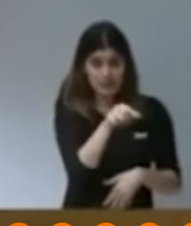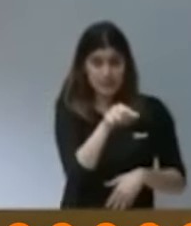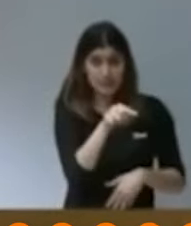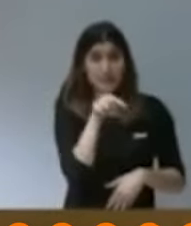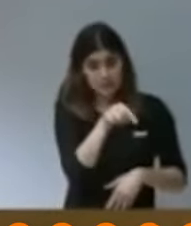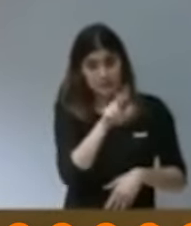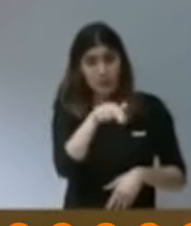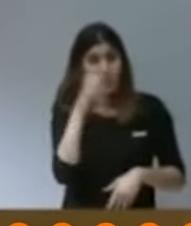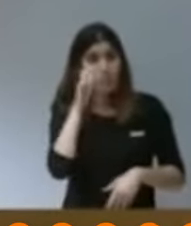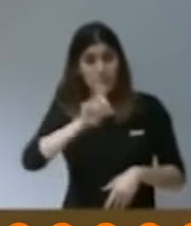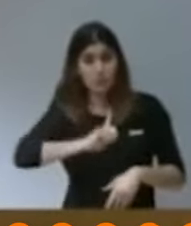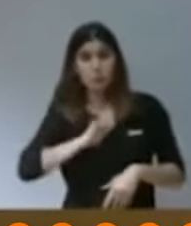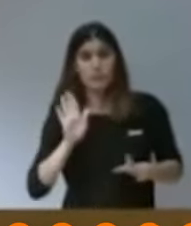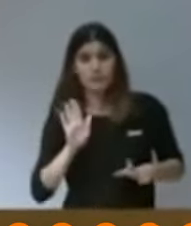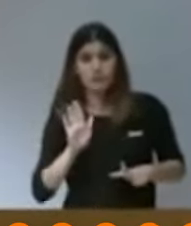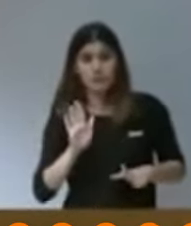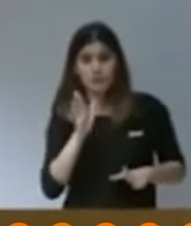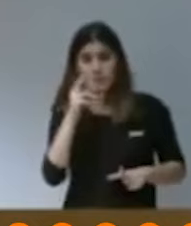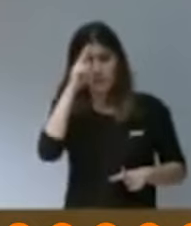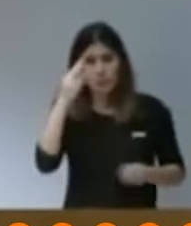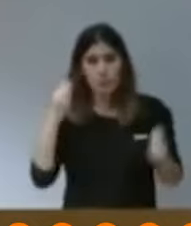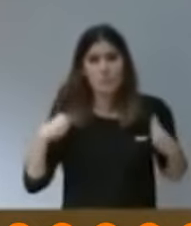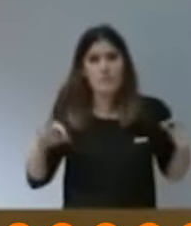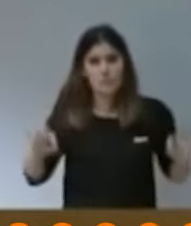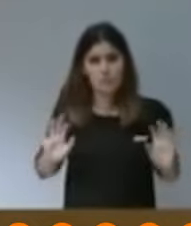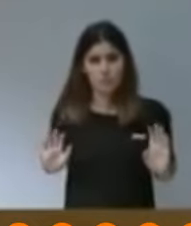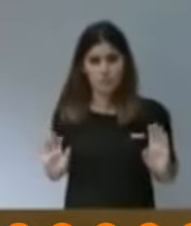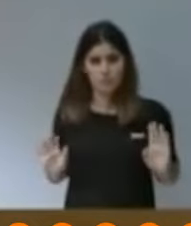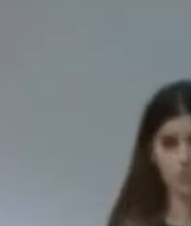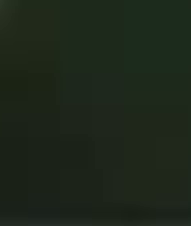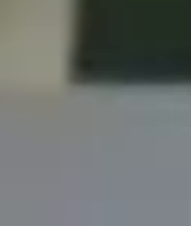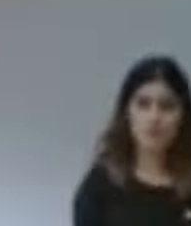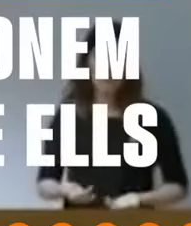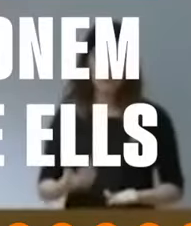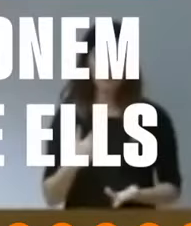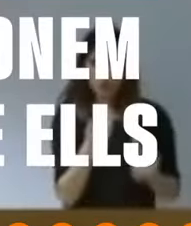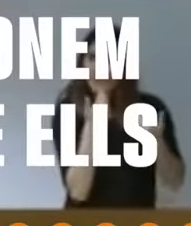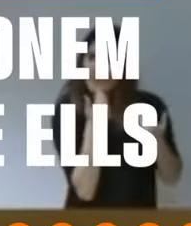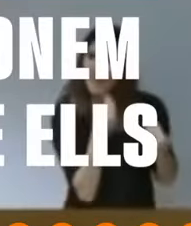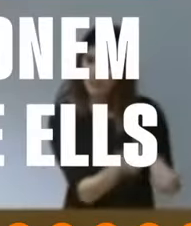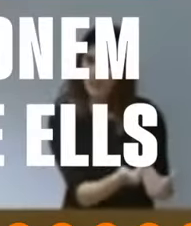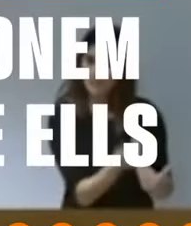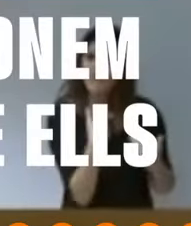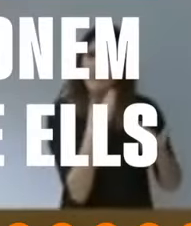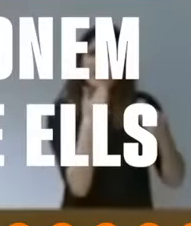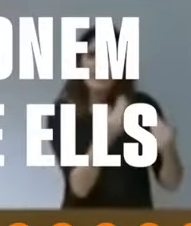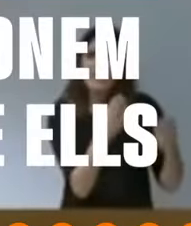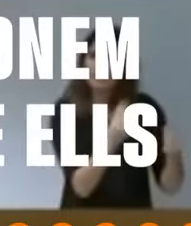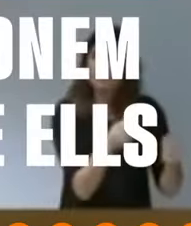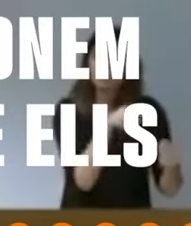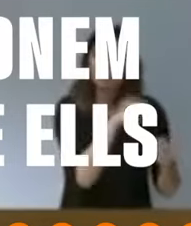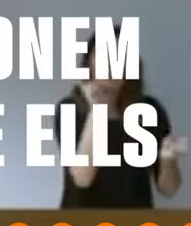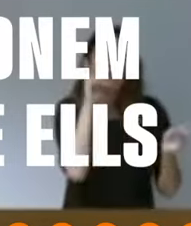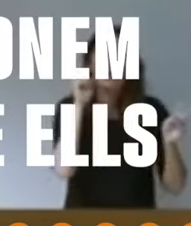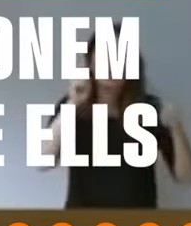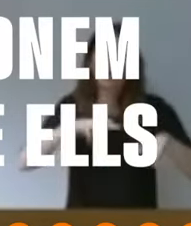que també m'escolta a mi el mateix respecte, que li l'escolta jo a dir, a vostè. Li agraeix, li agraeix moltíssim que vostè hagi